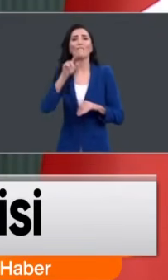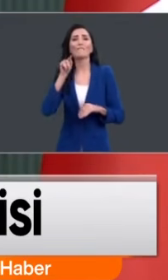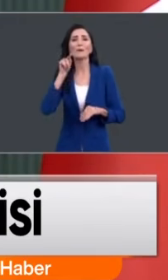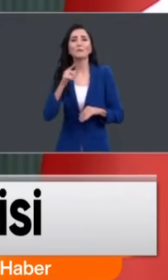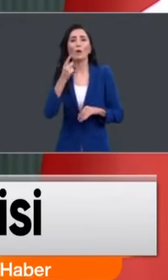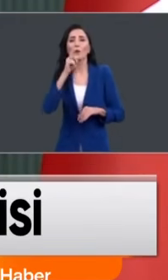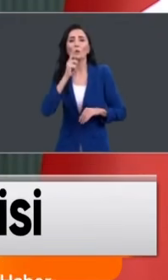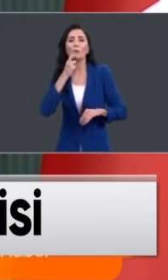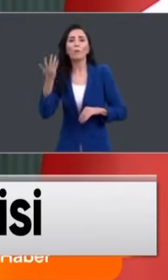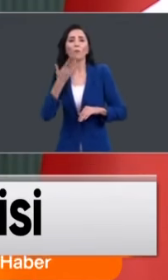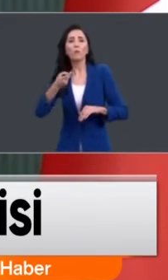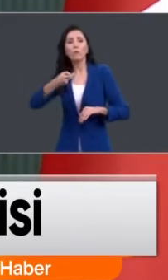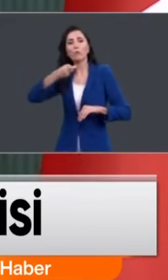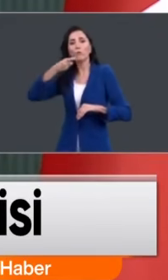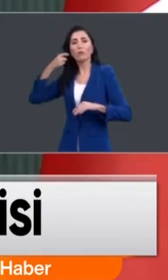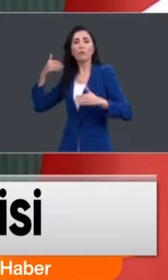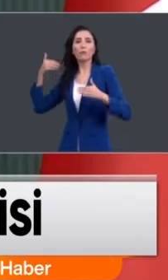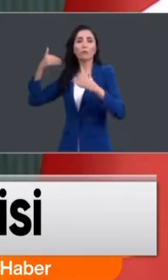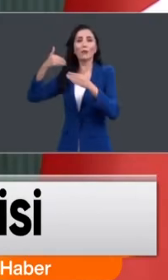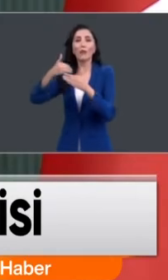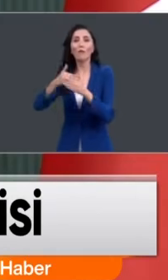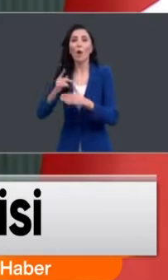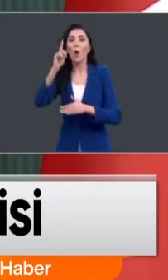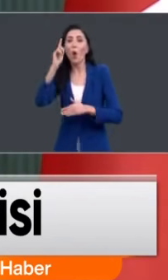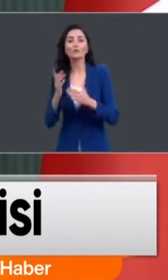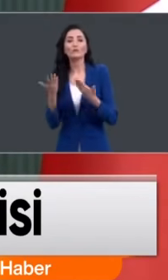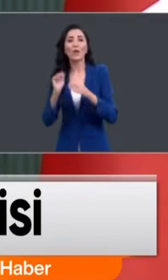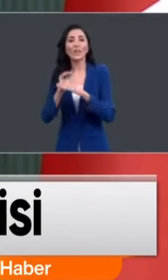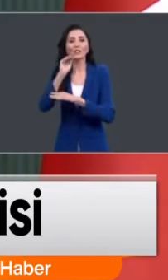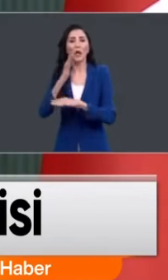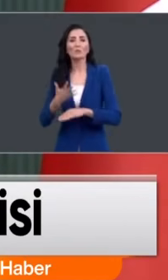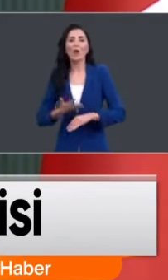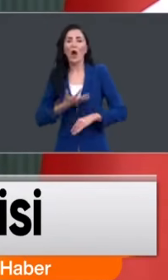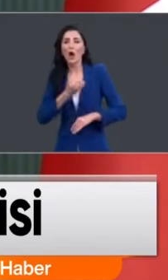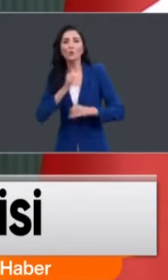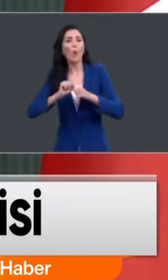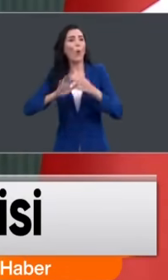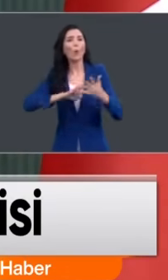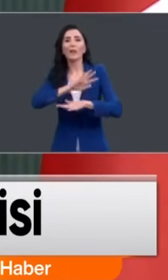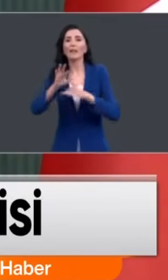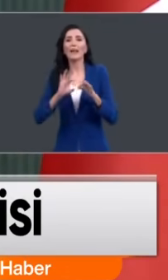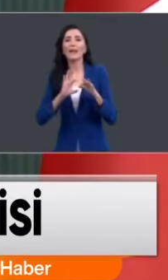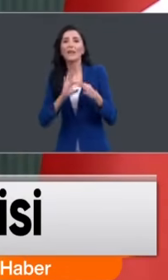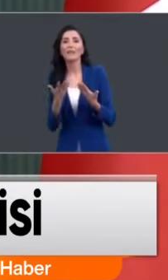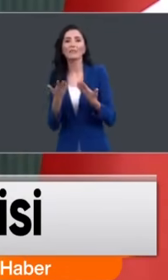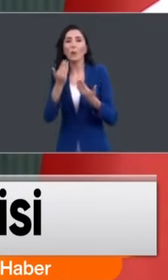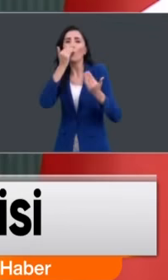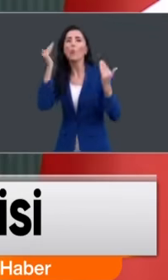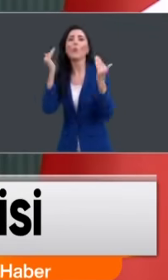bir asırdan daha uzun süre önce yaşanmış acı olaylarla ilgili